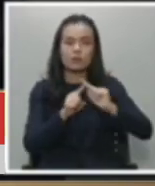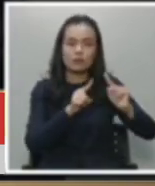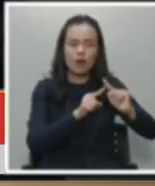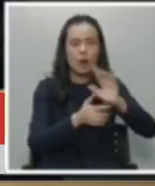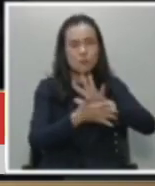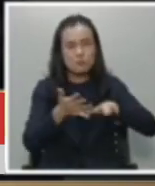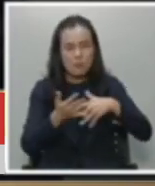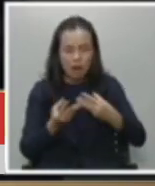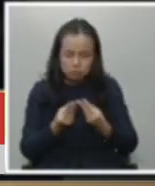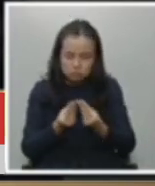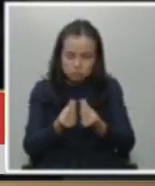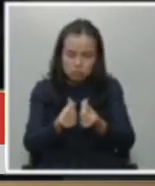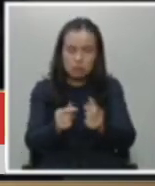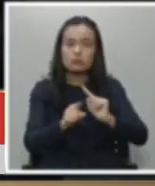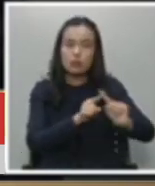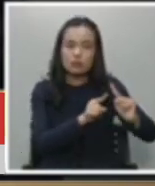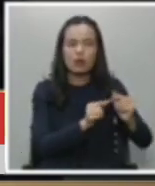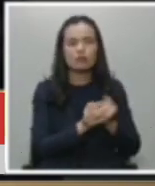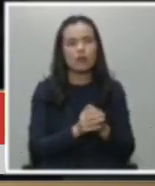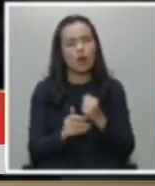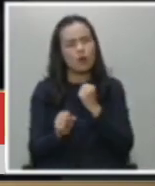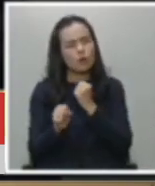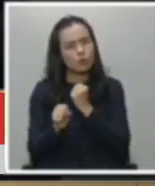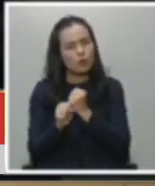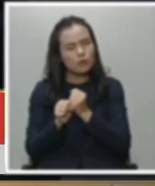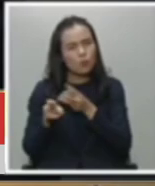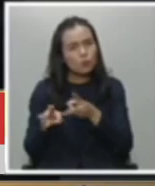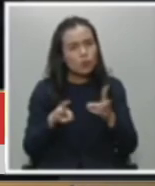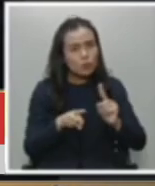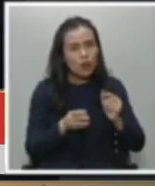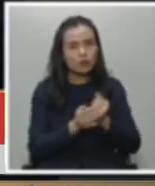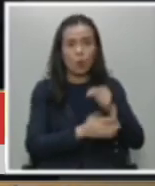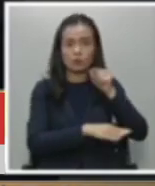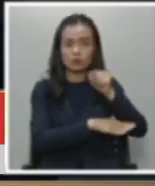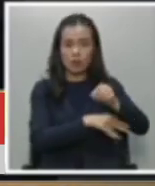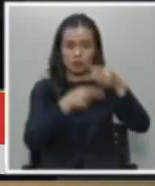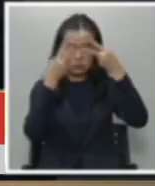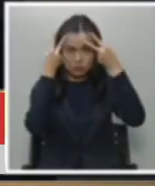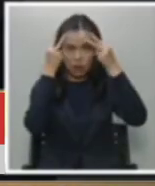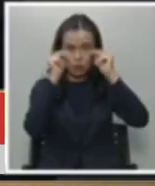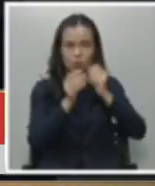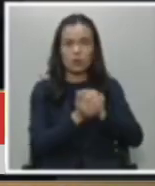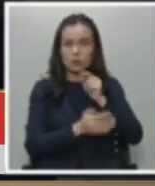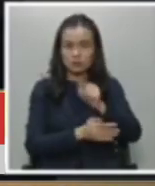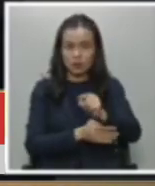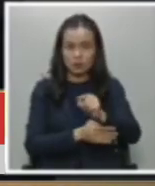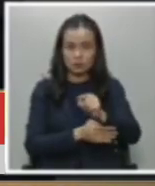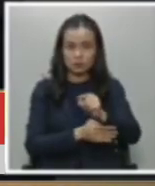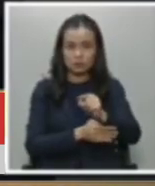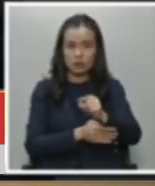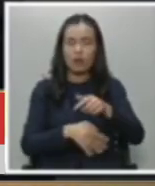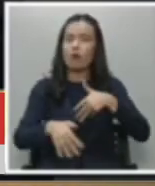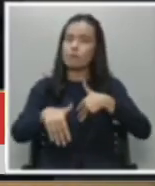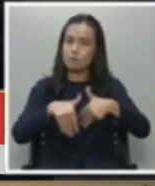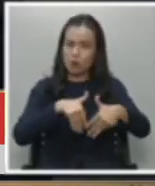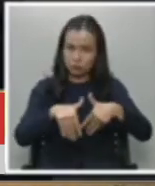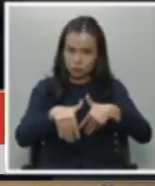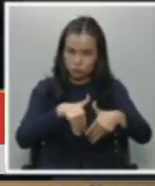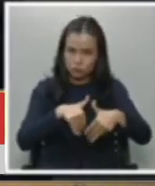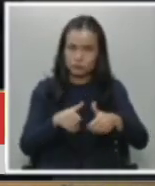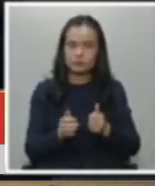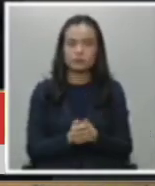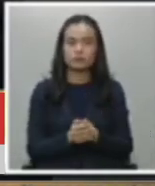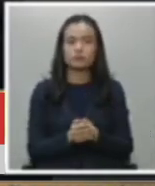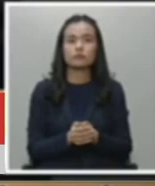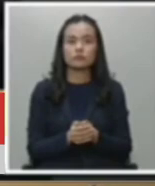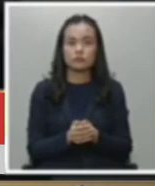เอียดแล้วก็ทำอย่างไรให้ได้รับการสั่งการนายกรัฐมนตรีว่าอย่าให้ประชาชนที่อ